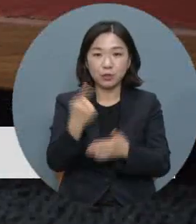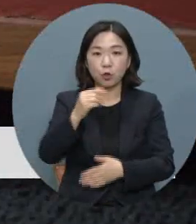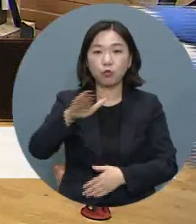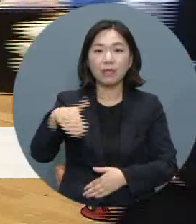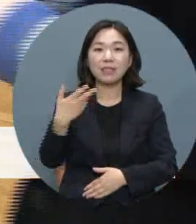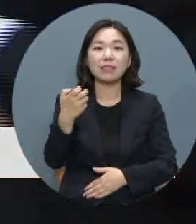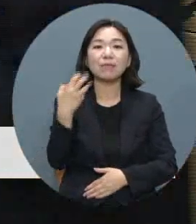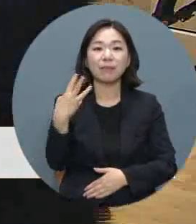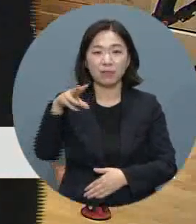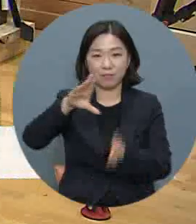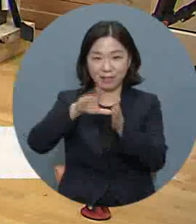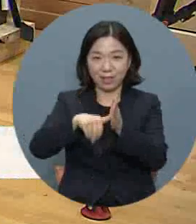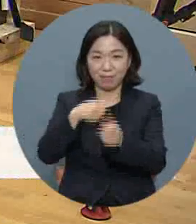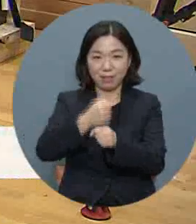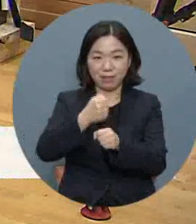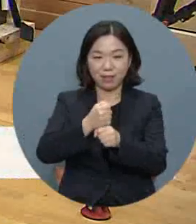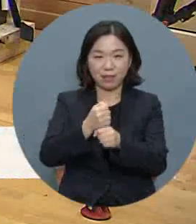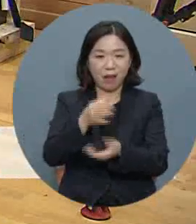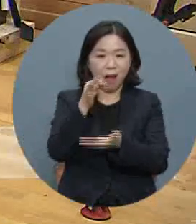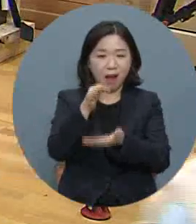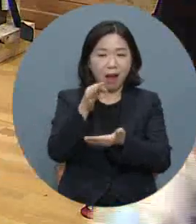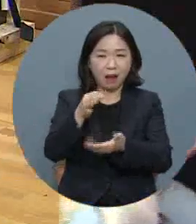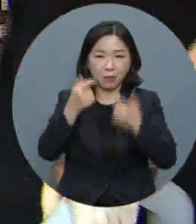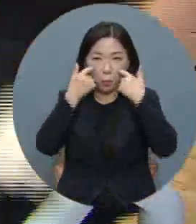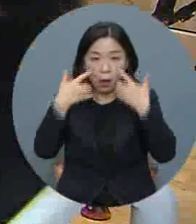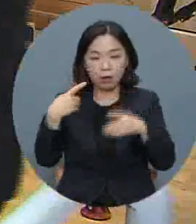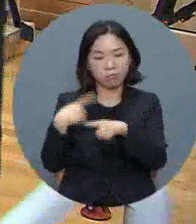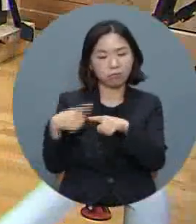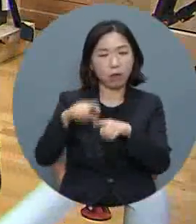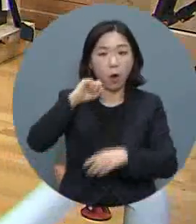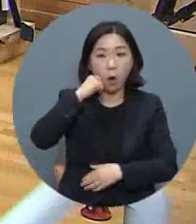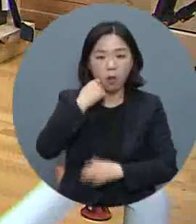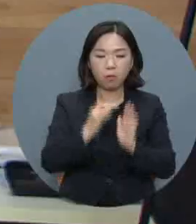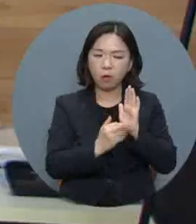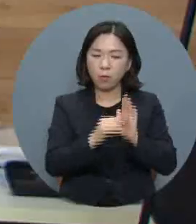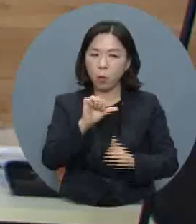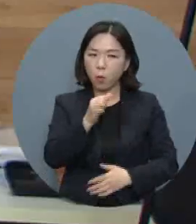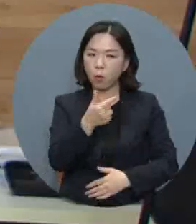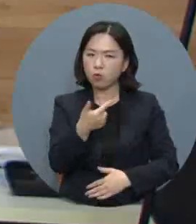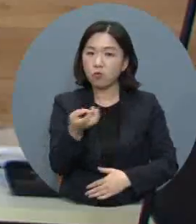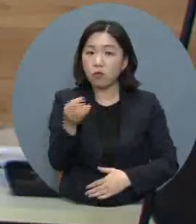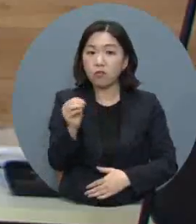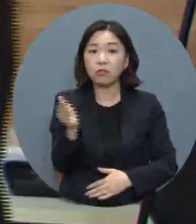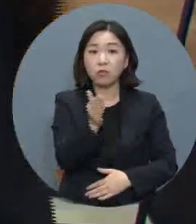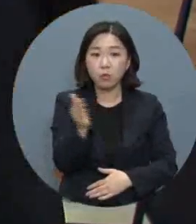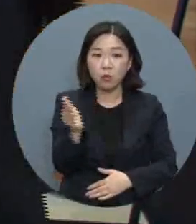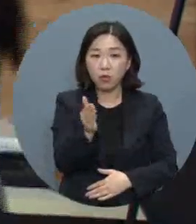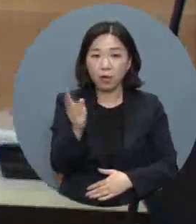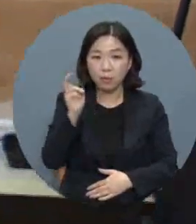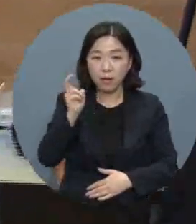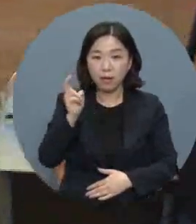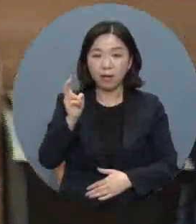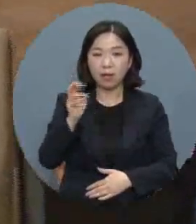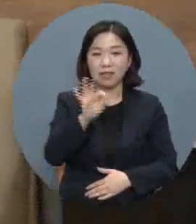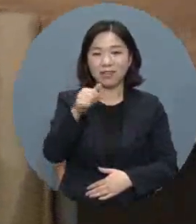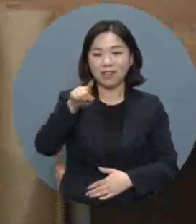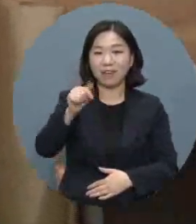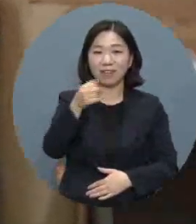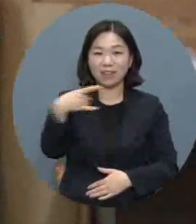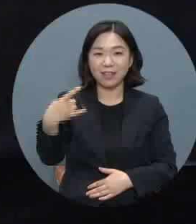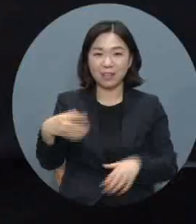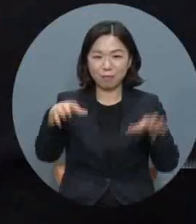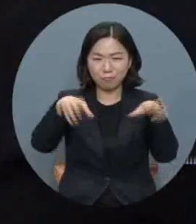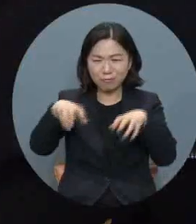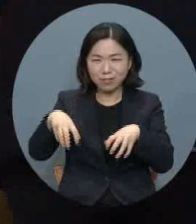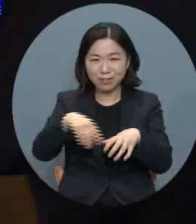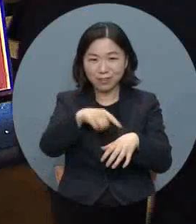작품입니다. 가치를 정확히 매기기 어렵지만 경매가 5~6억 원대로 추정되는 작품으로 이건희 컬렉션 중